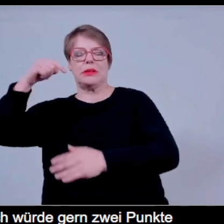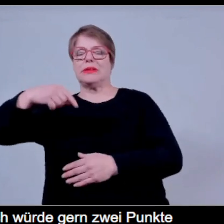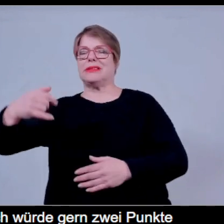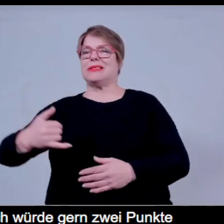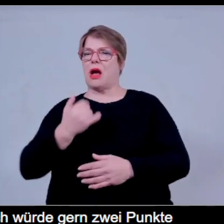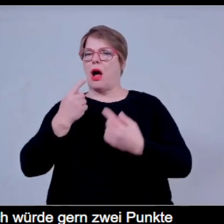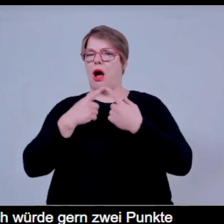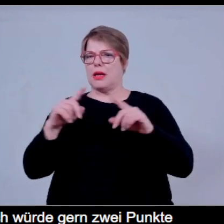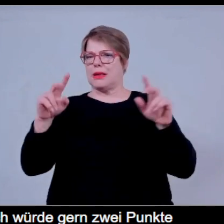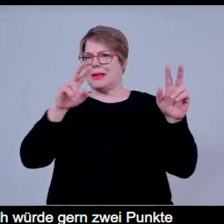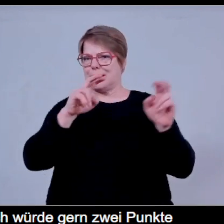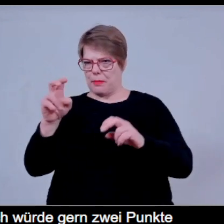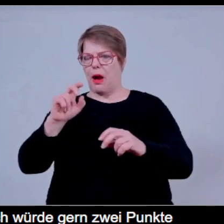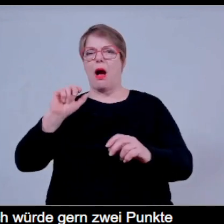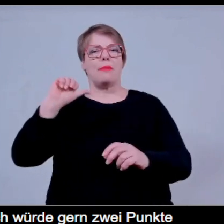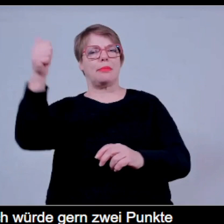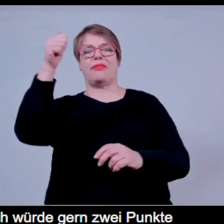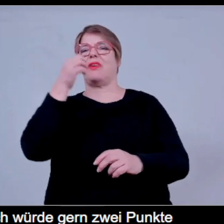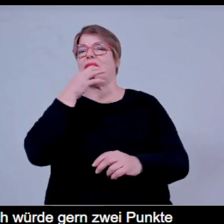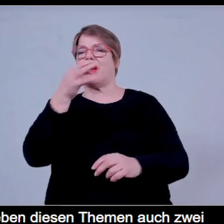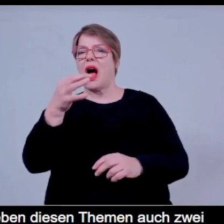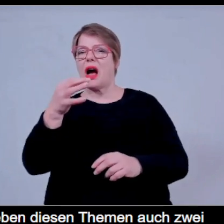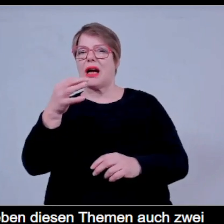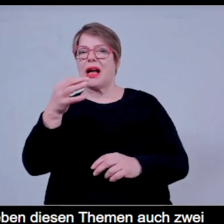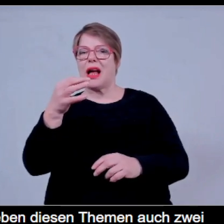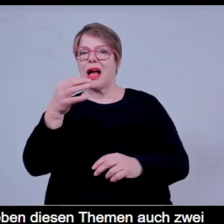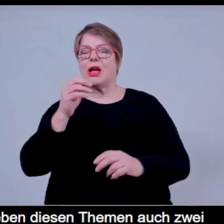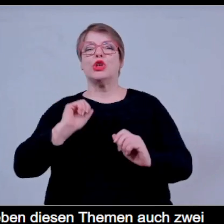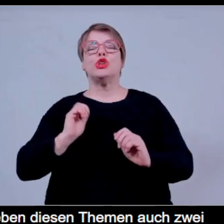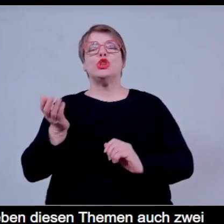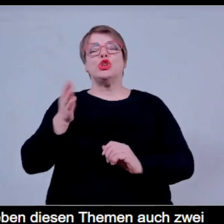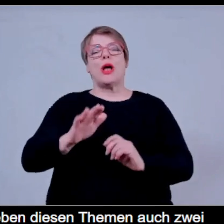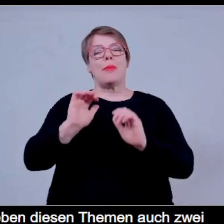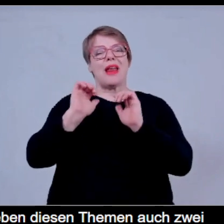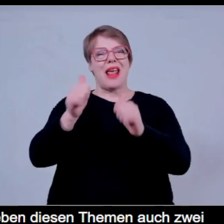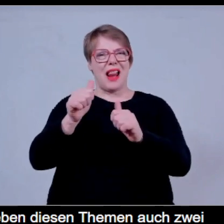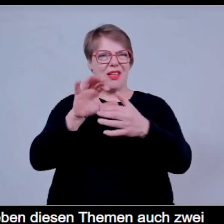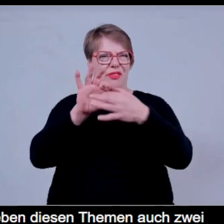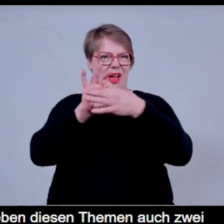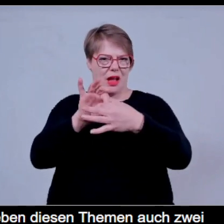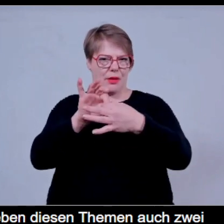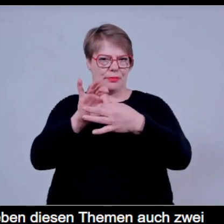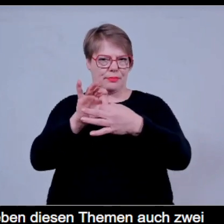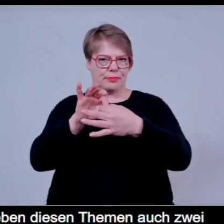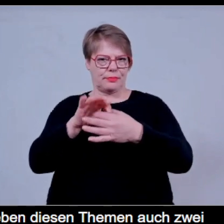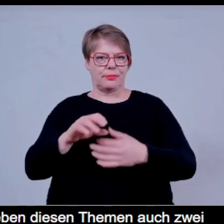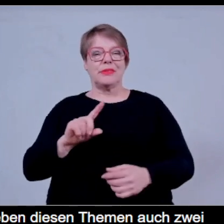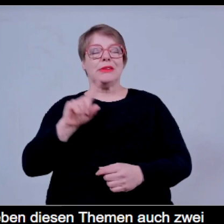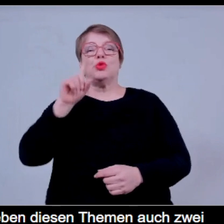Austausch. Und es war heute eine sehr interessante Runde mit den beiden Vorsitzenden zu diskutieren.